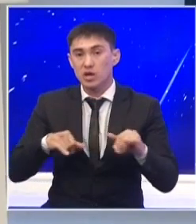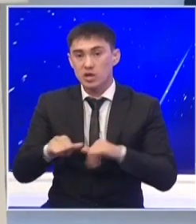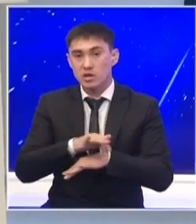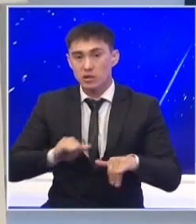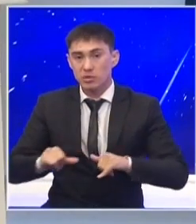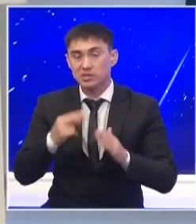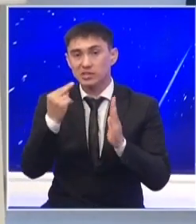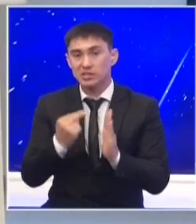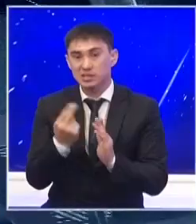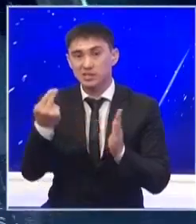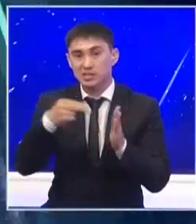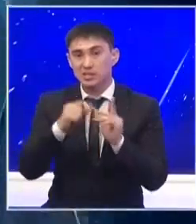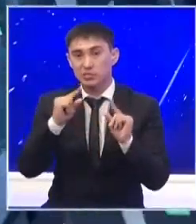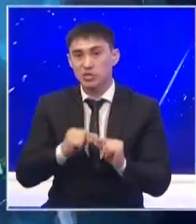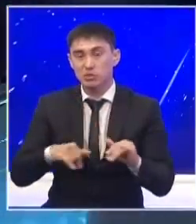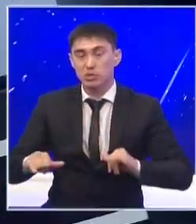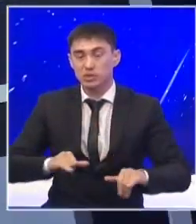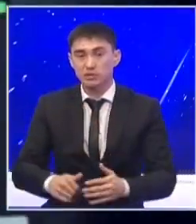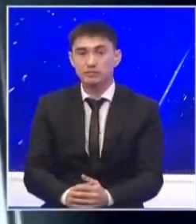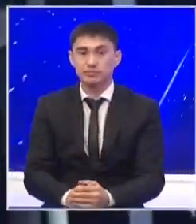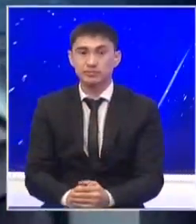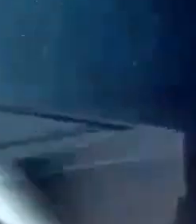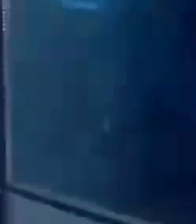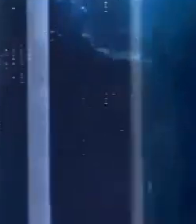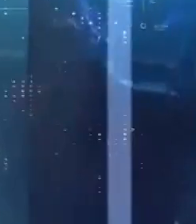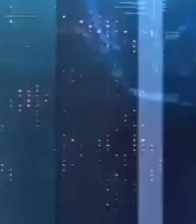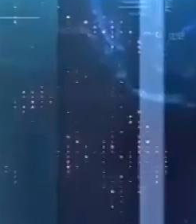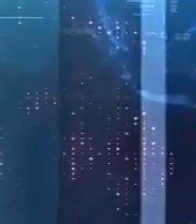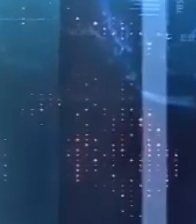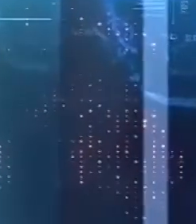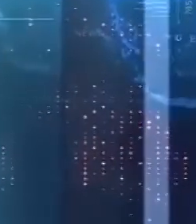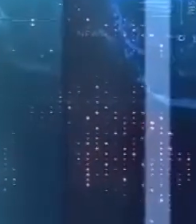ценам ниже рыночных. Айслужан Досова, Бижан Кинджибай, телеканал ЖТСУ, Конаев.